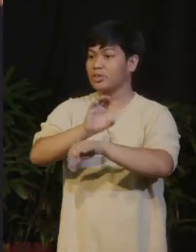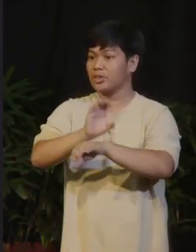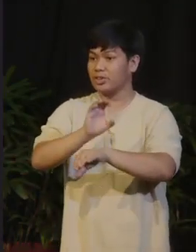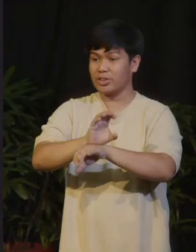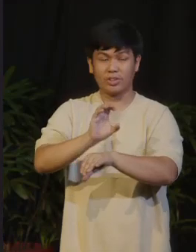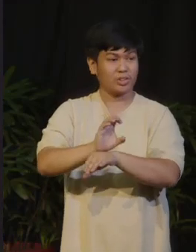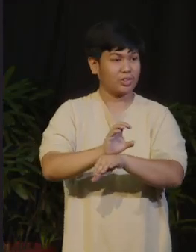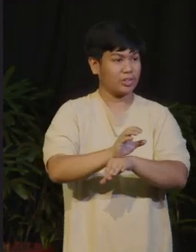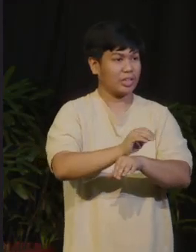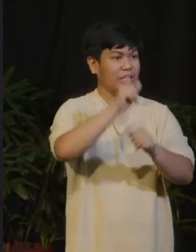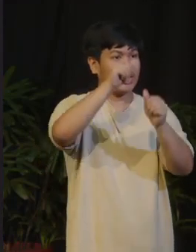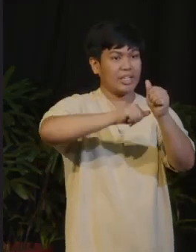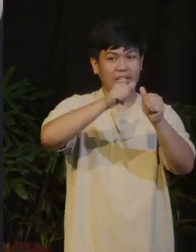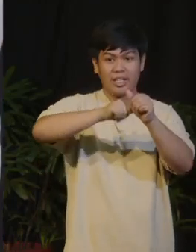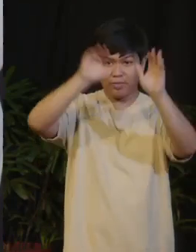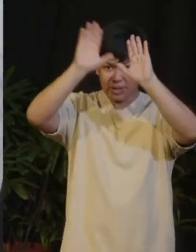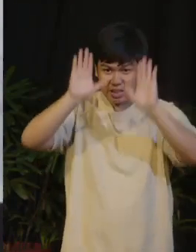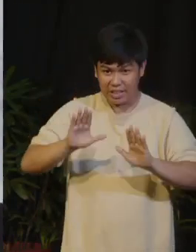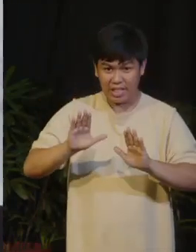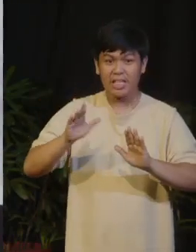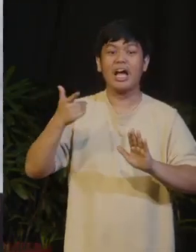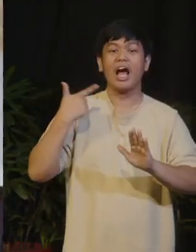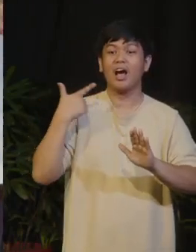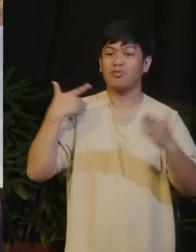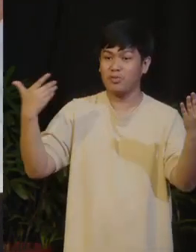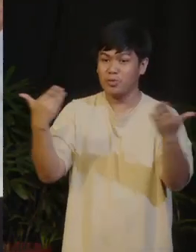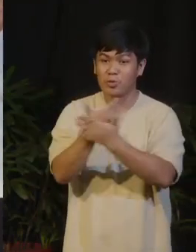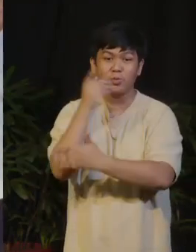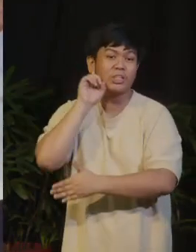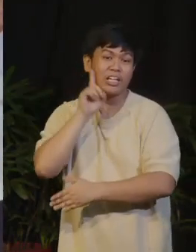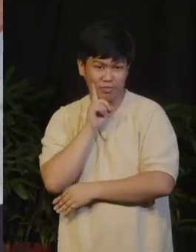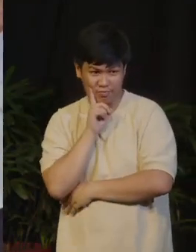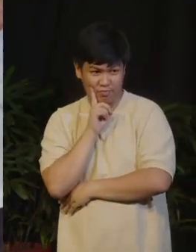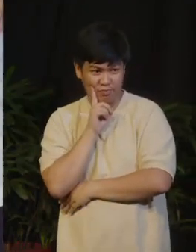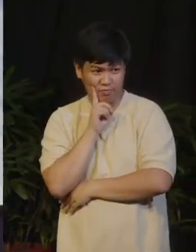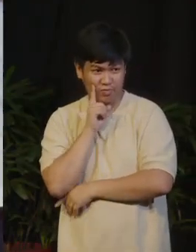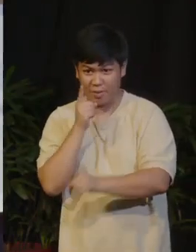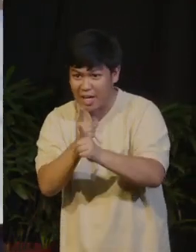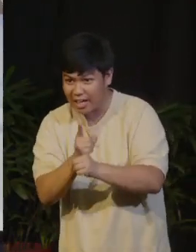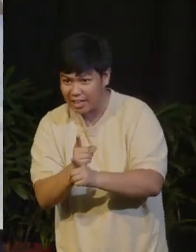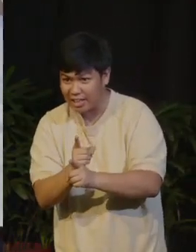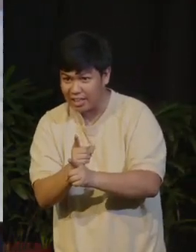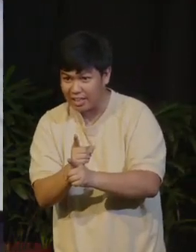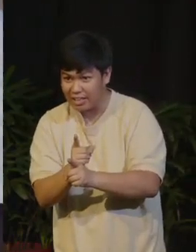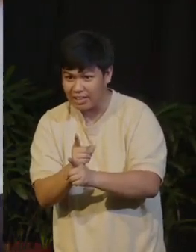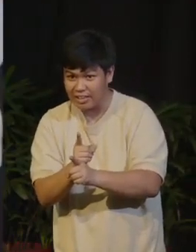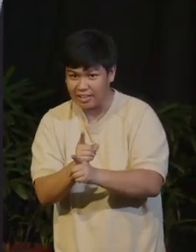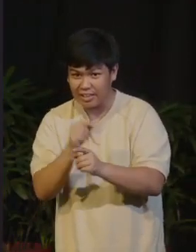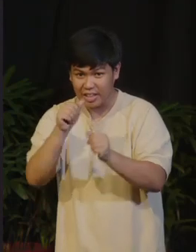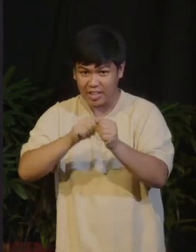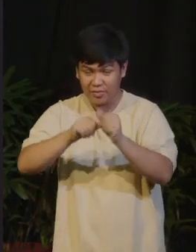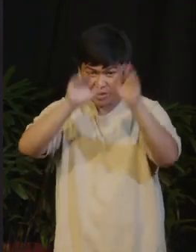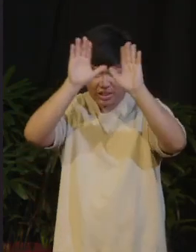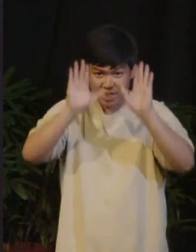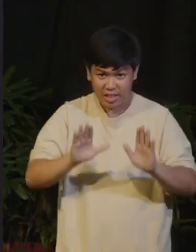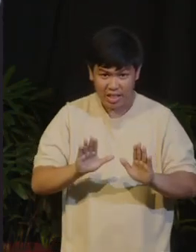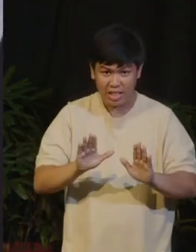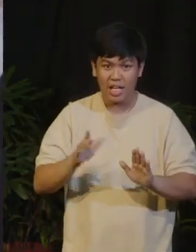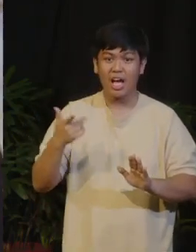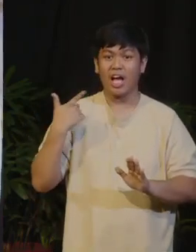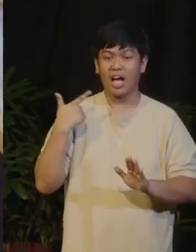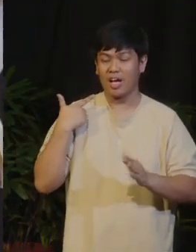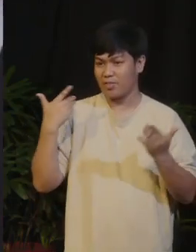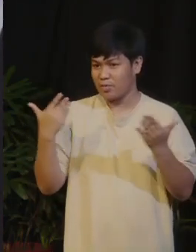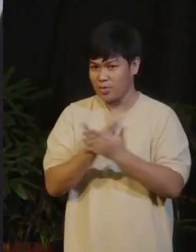nyo. Linggo-linggo may mga bago tayong mga nag-a-attend dito. Every Wednesday night, maraming pumapasok sa